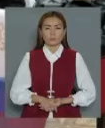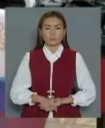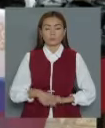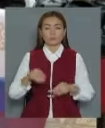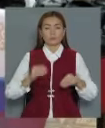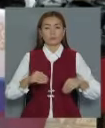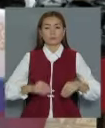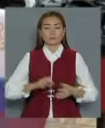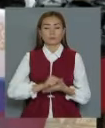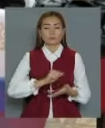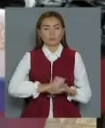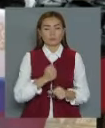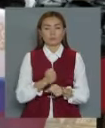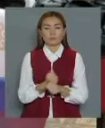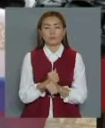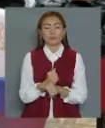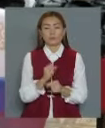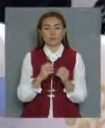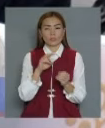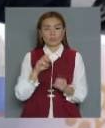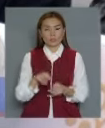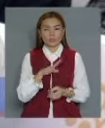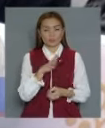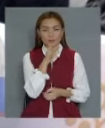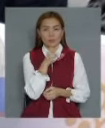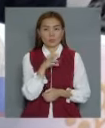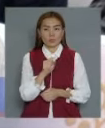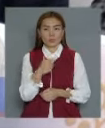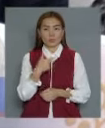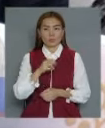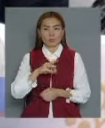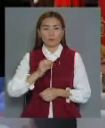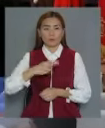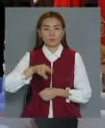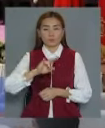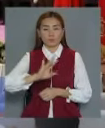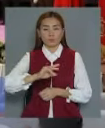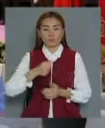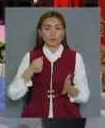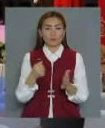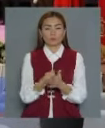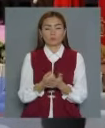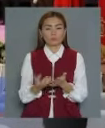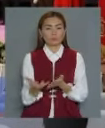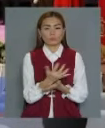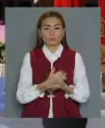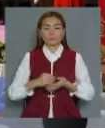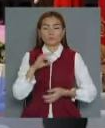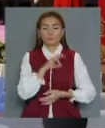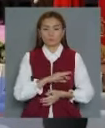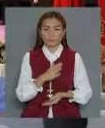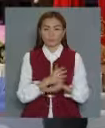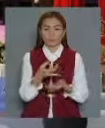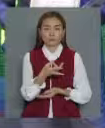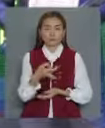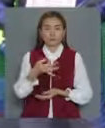Егін шаруашылығымен айналысып келе жатқанына 10 жылға жуықтаған Магомед Магометов биыл қараша айының соңына дейін өнім алды. Есесіне